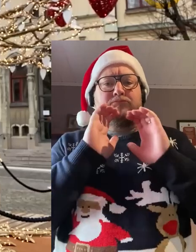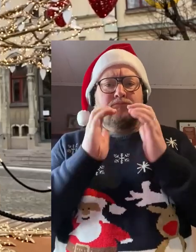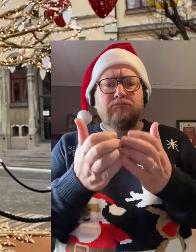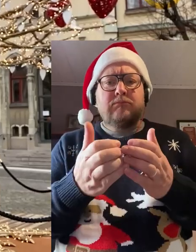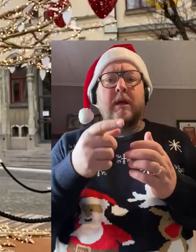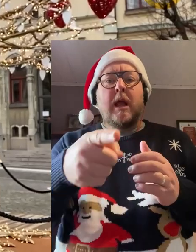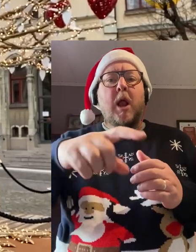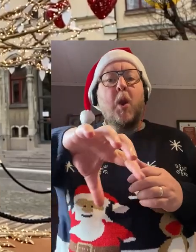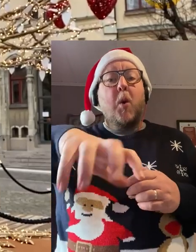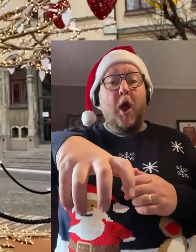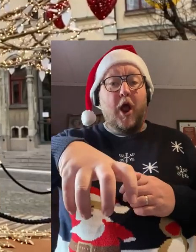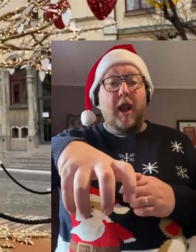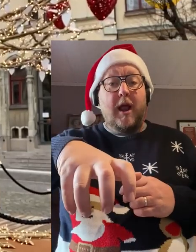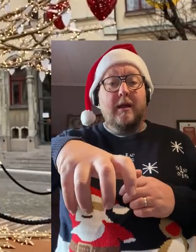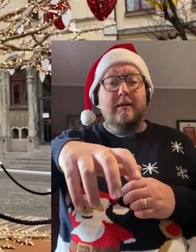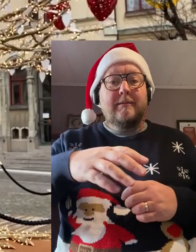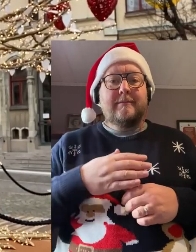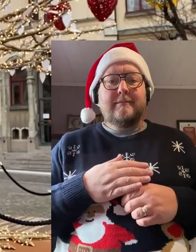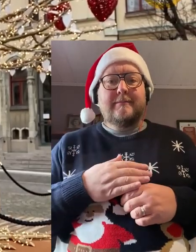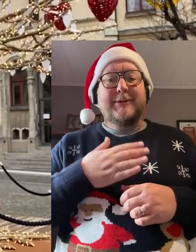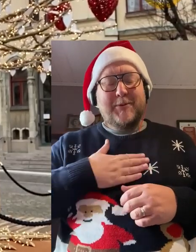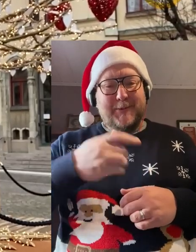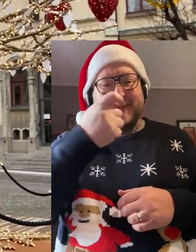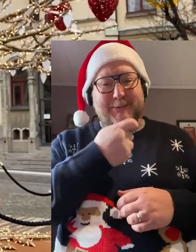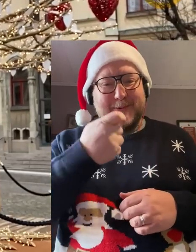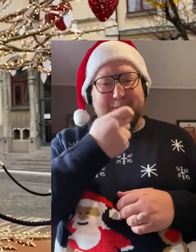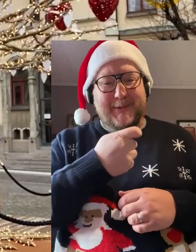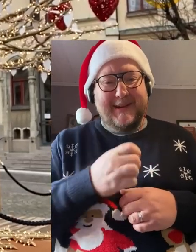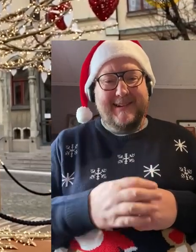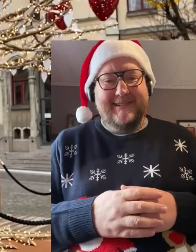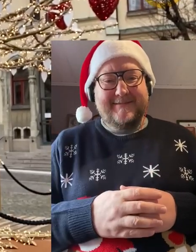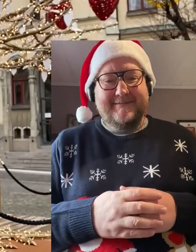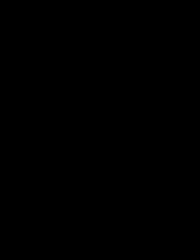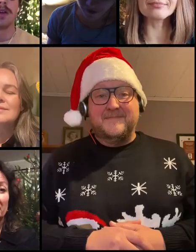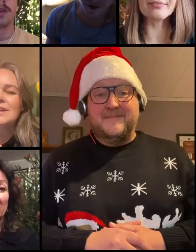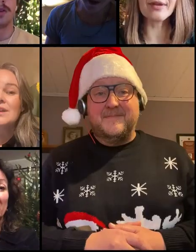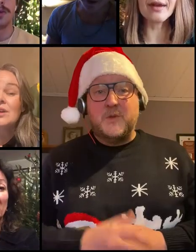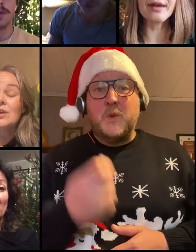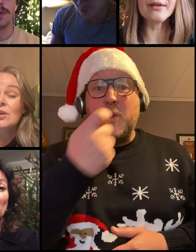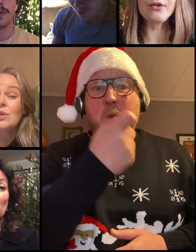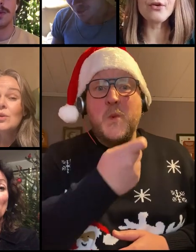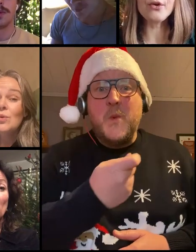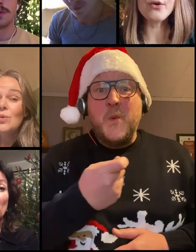att ni värnar det lokala. God jul!